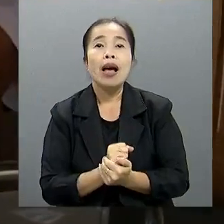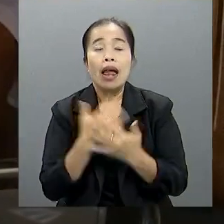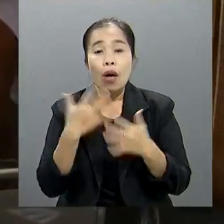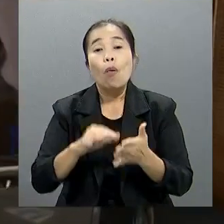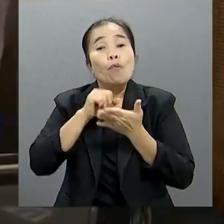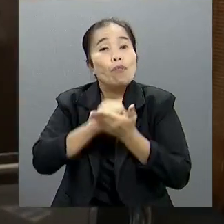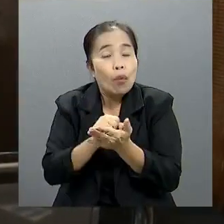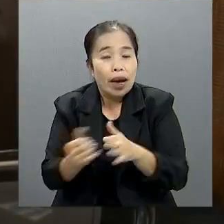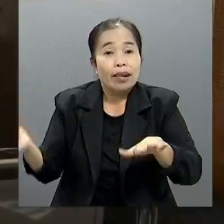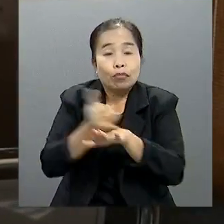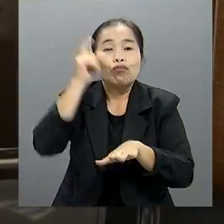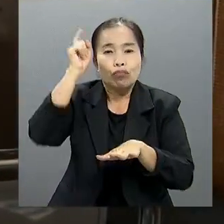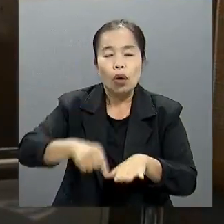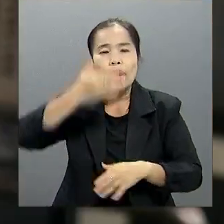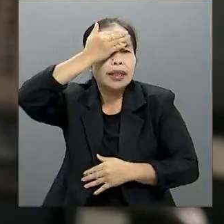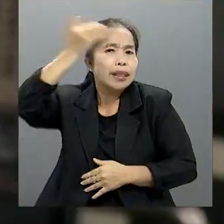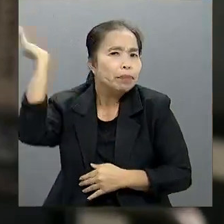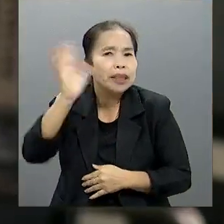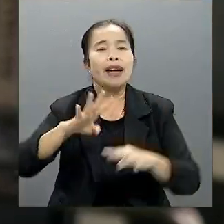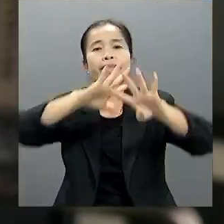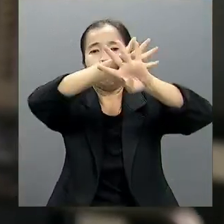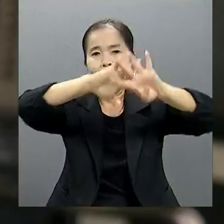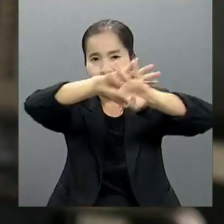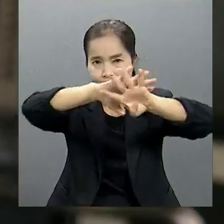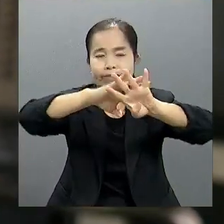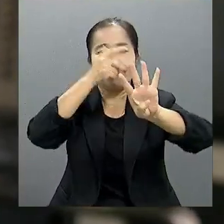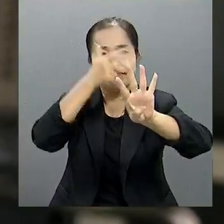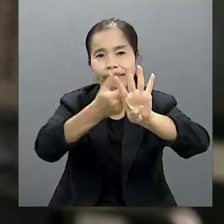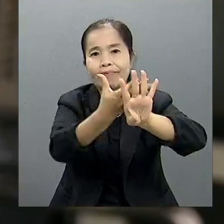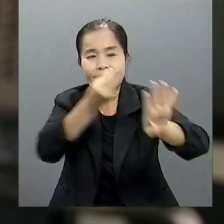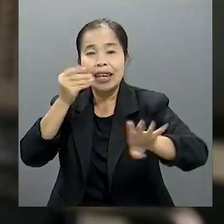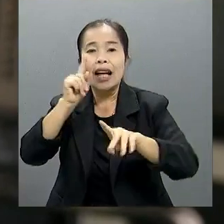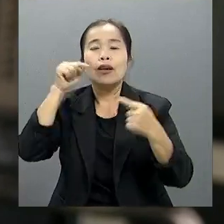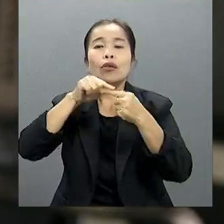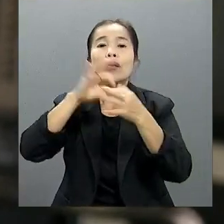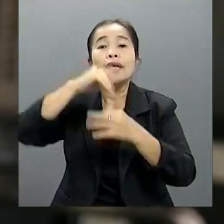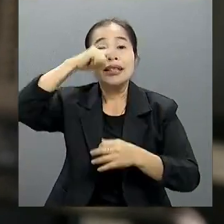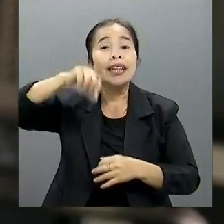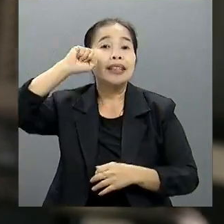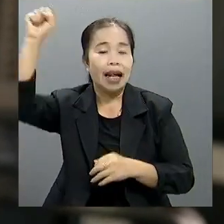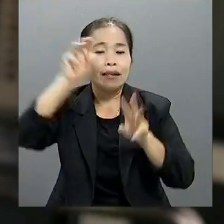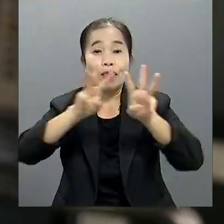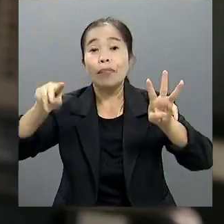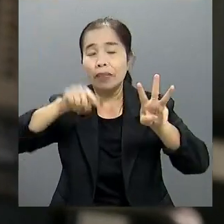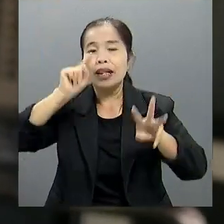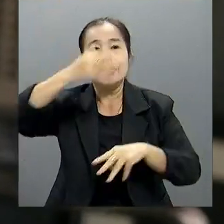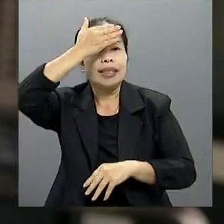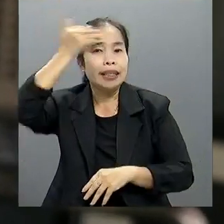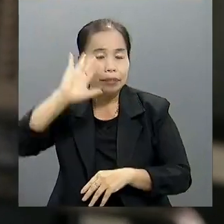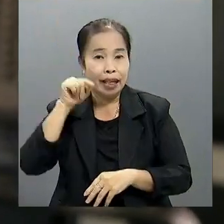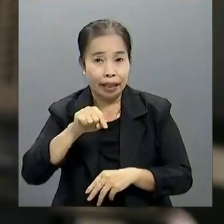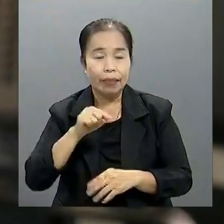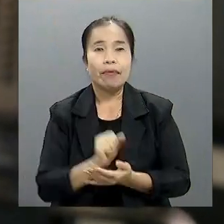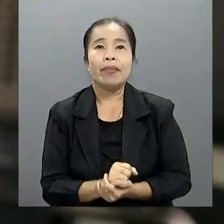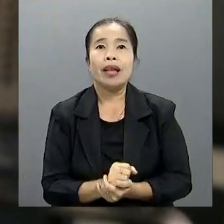จะสแกน QR Code Application ไทยชนะทตดตงอยู่บริเวณเบาะที่นั่งและบริเวณผนั่งด้านข้างภายในรโยสารด้วยนะครับเพื่เปการ